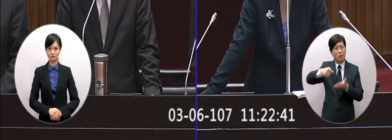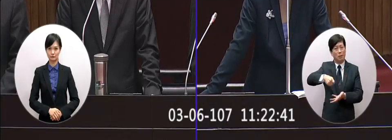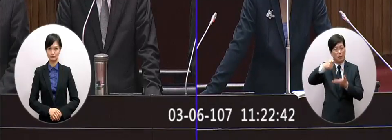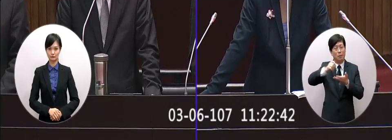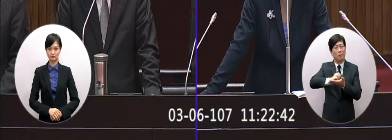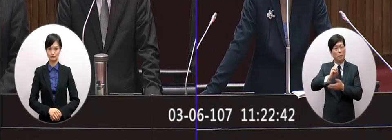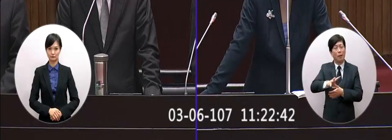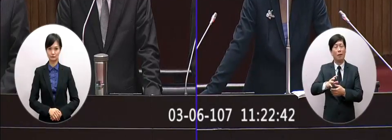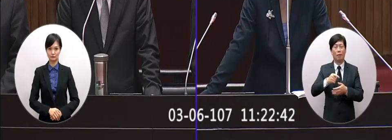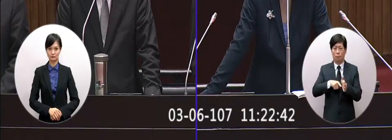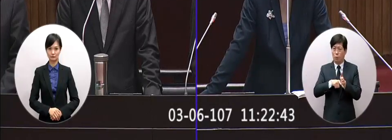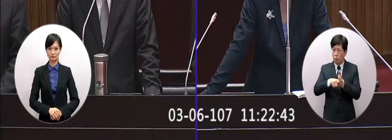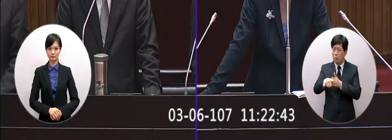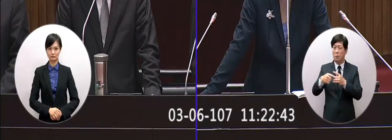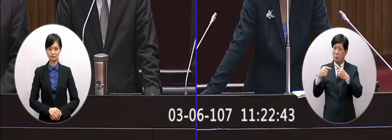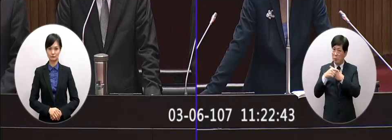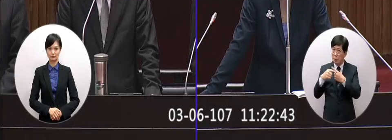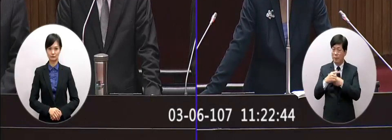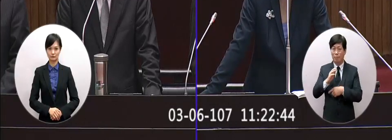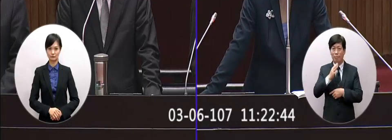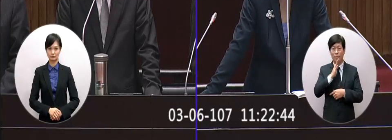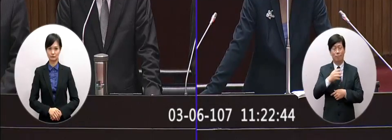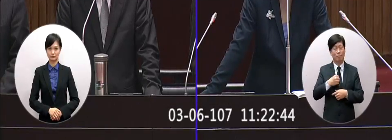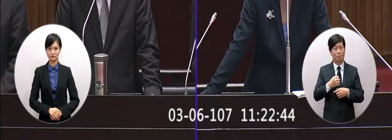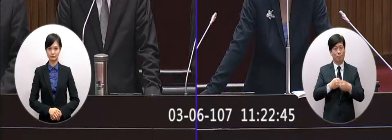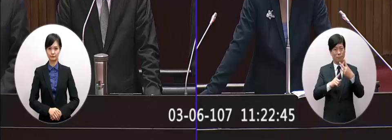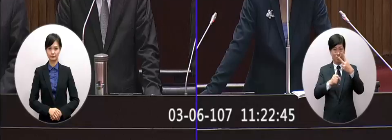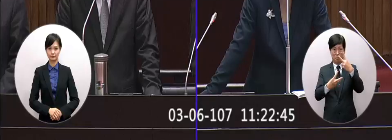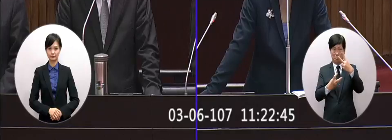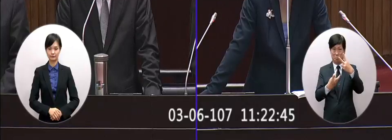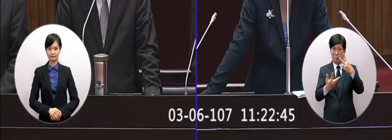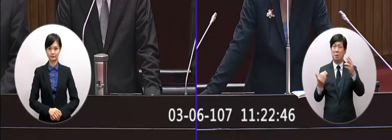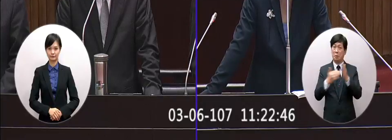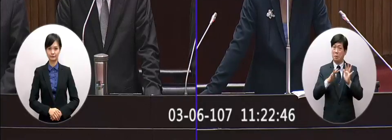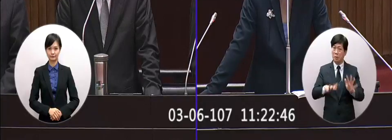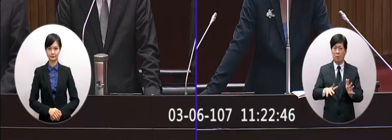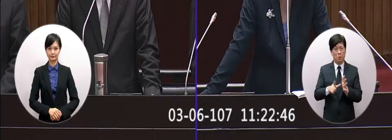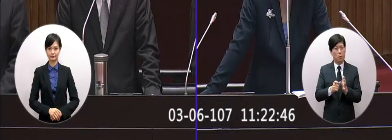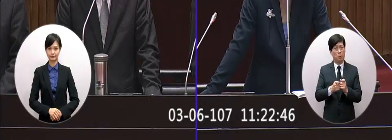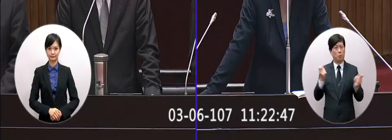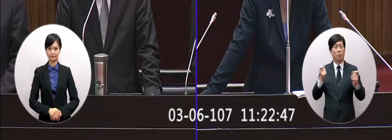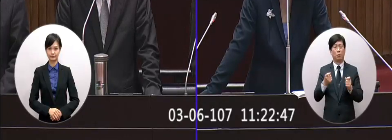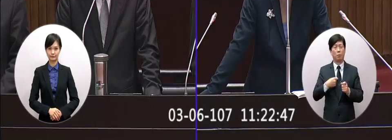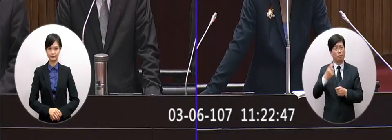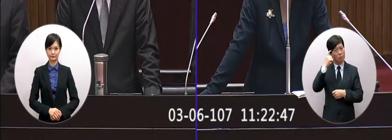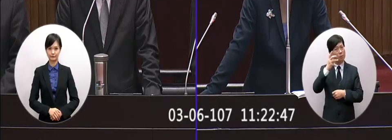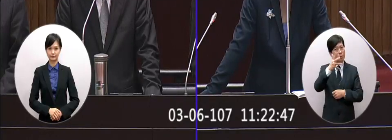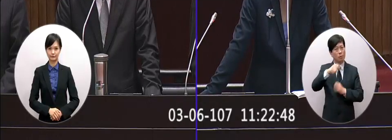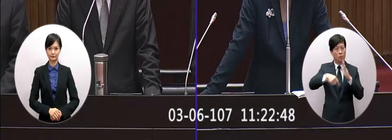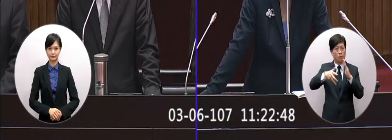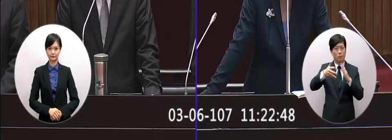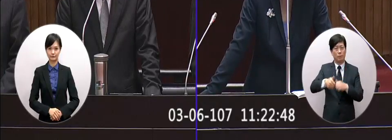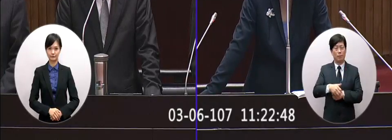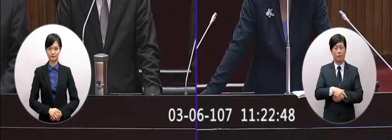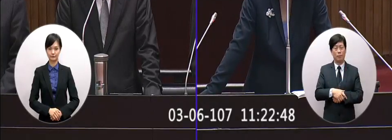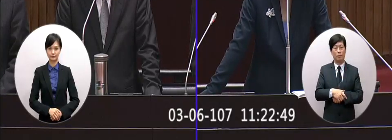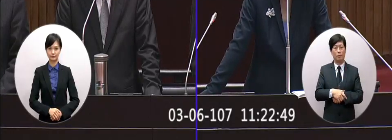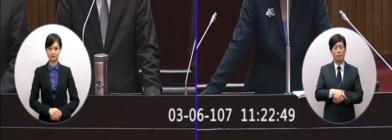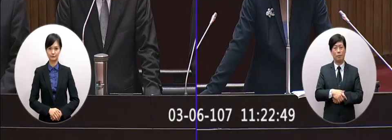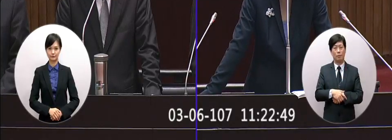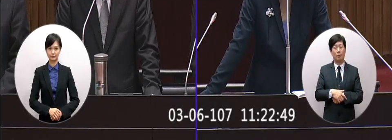一个报告，整个专案来做研究，可是从228到现在也过了这么久的时间呢，我只想请问院长一下，如